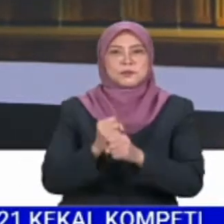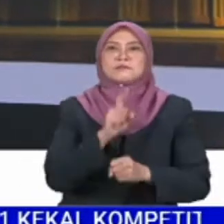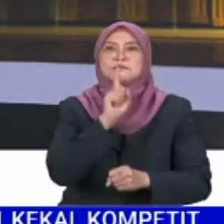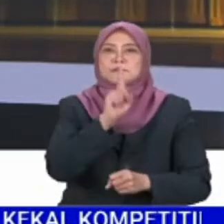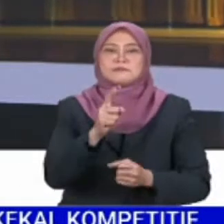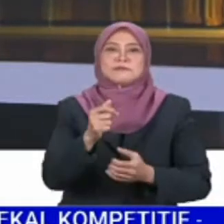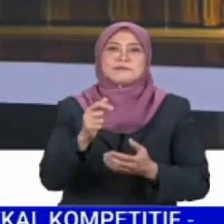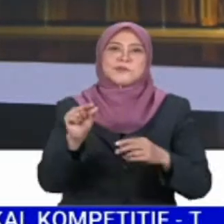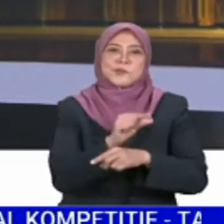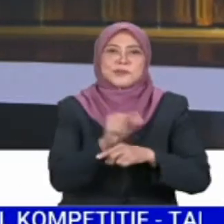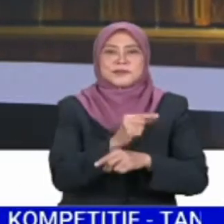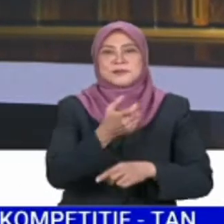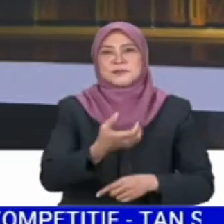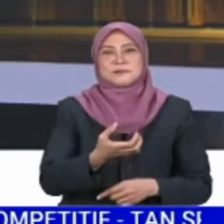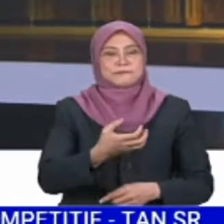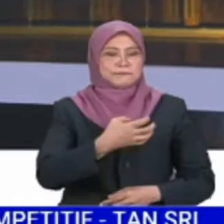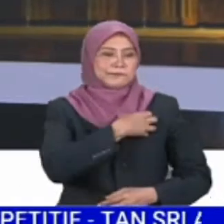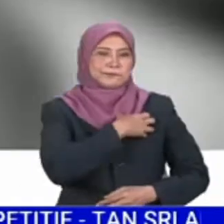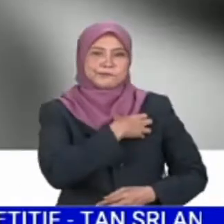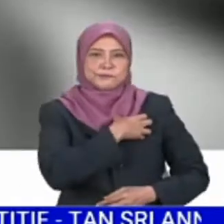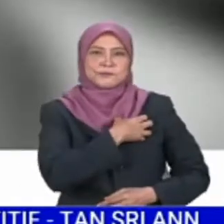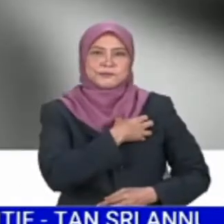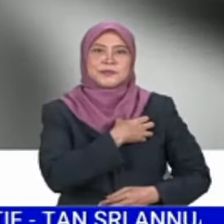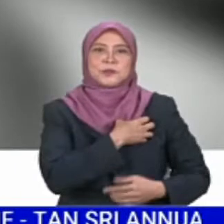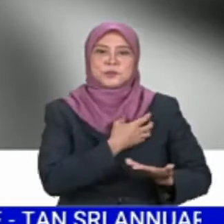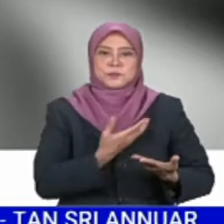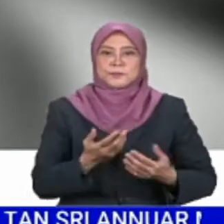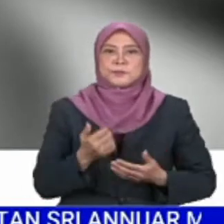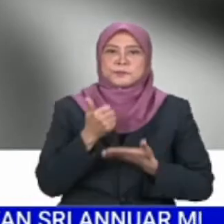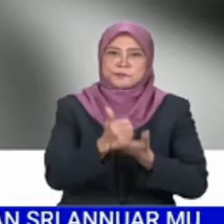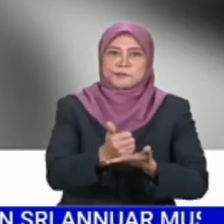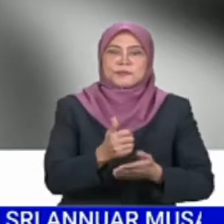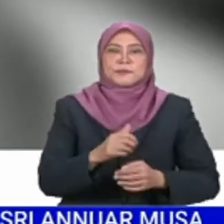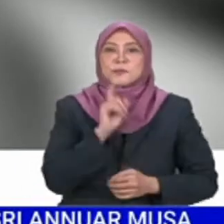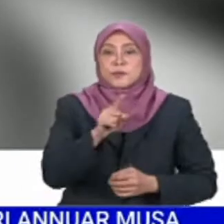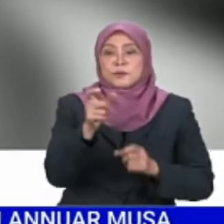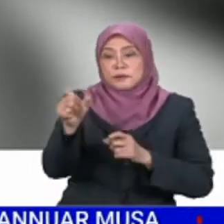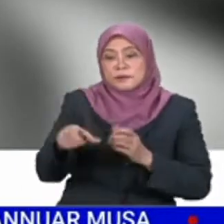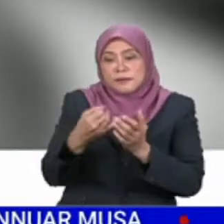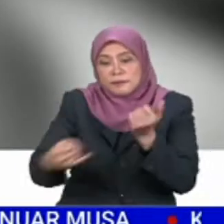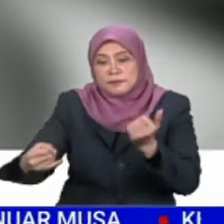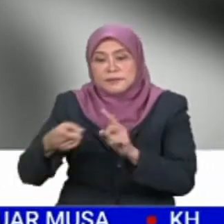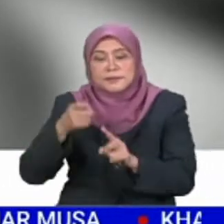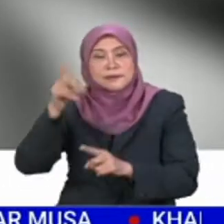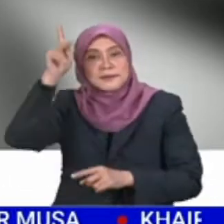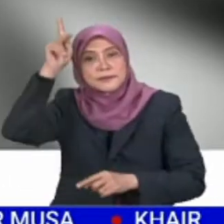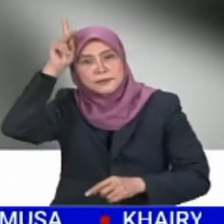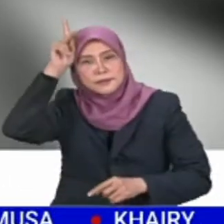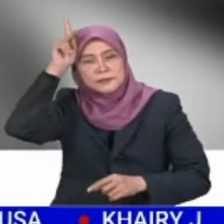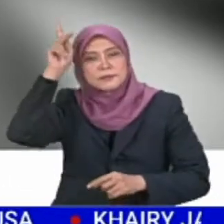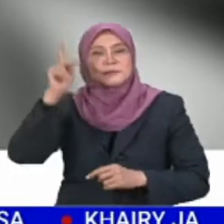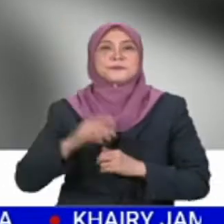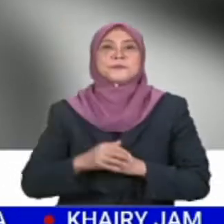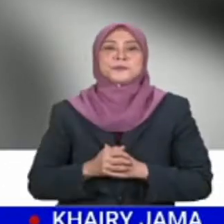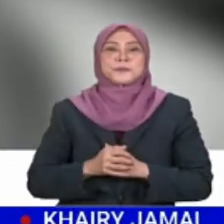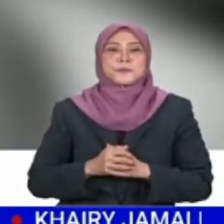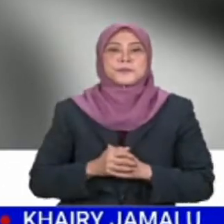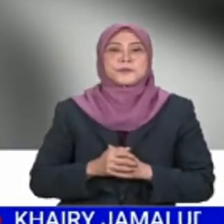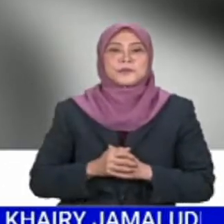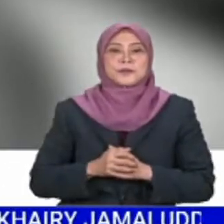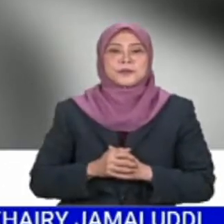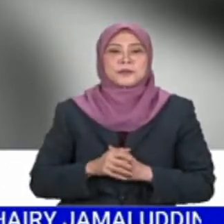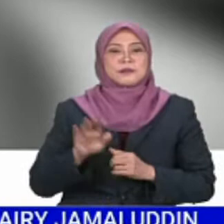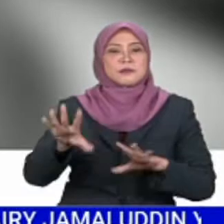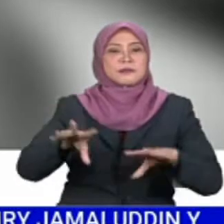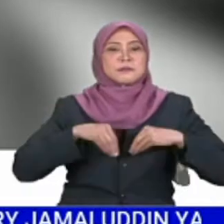alat bantuan jantung. Allahyarham yang merupakan anak jati Kelantan dan cici ulama terkenal Tok Kenali